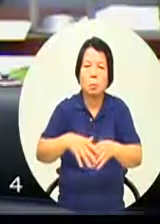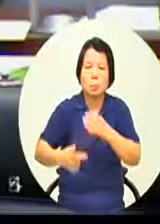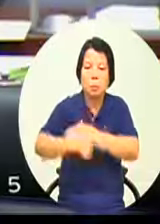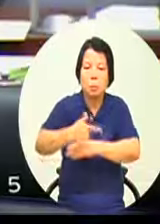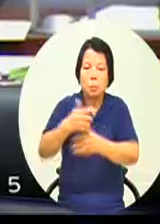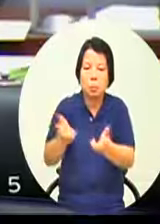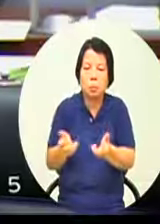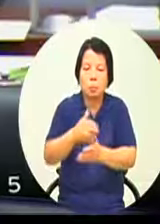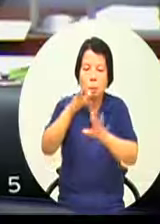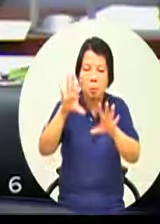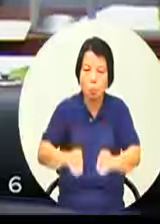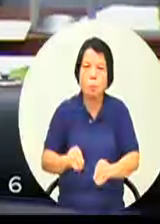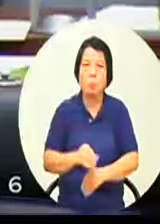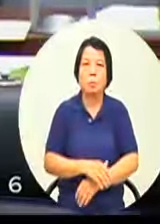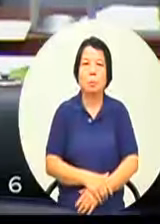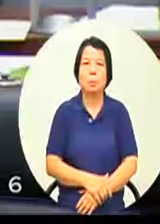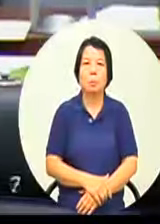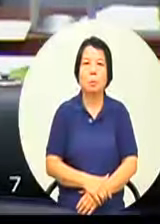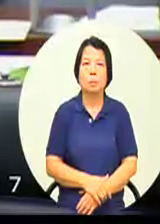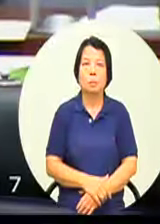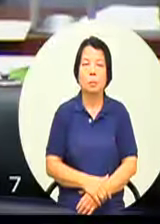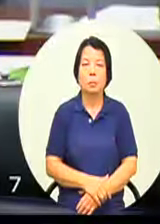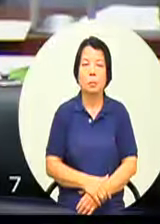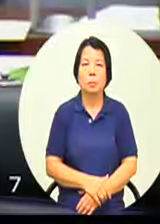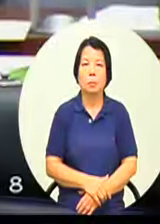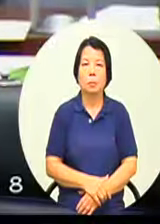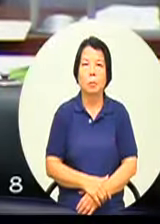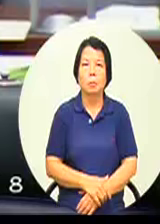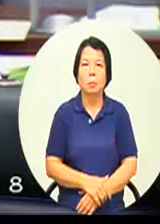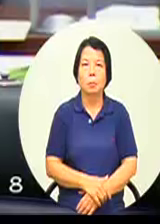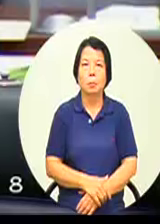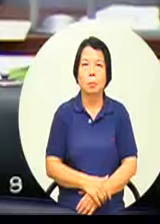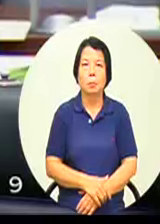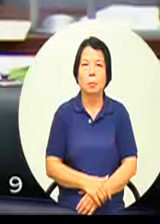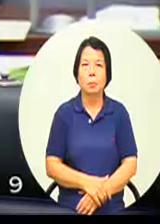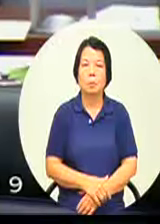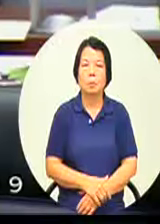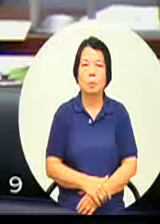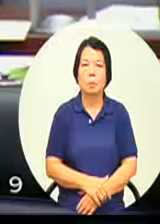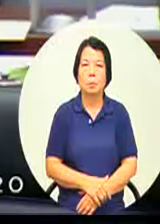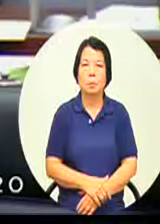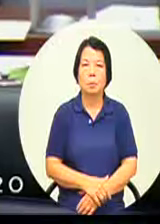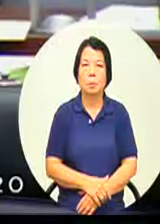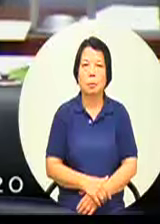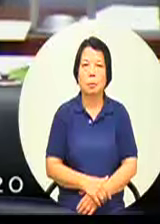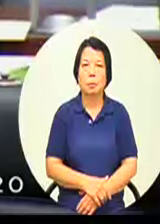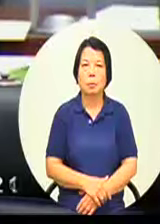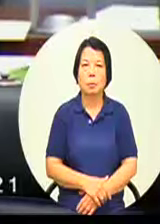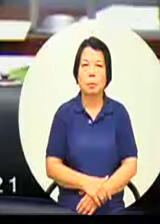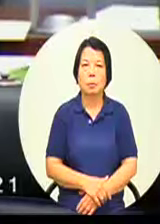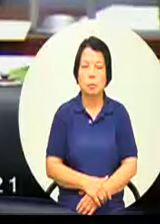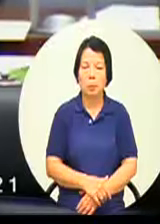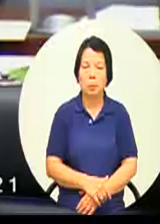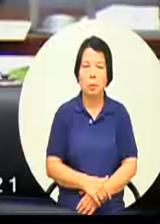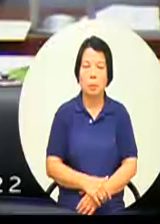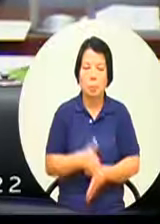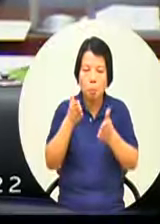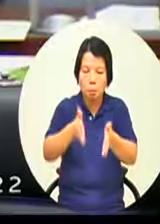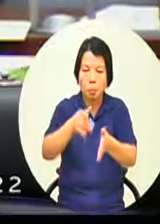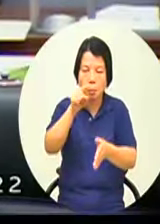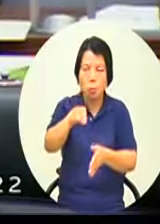一个退啦，能够退水能够快点退啦。那这一点我希望